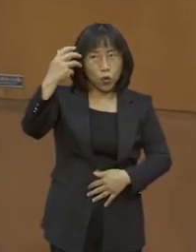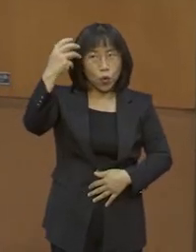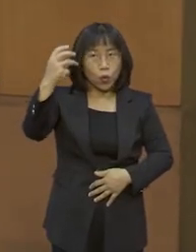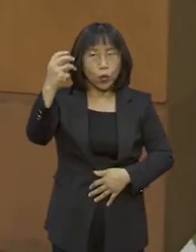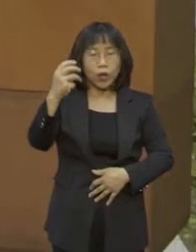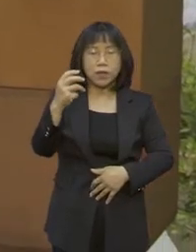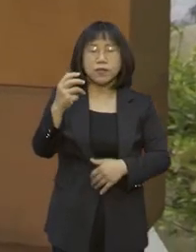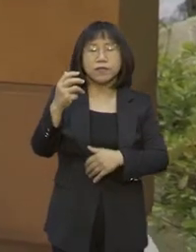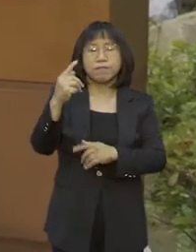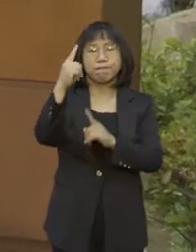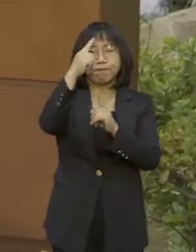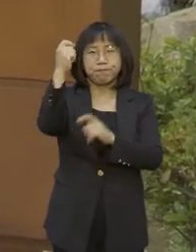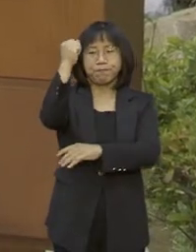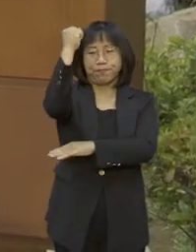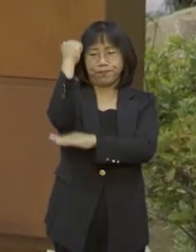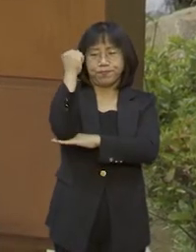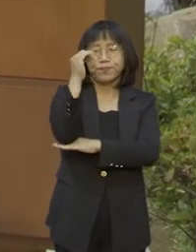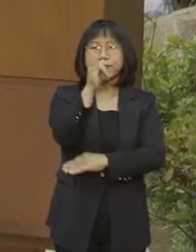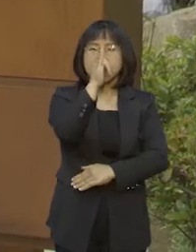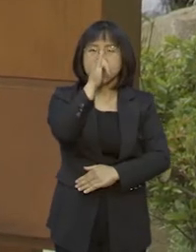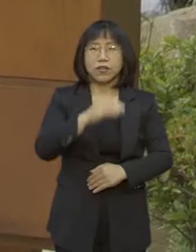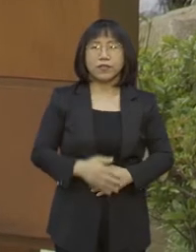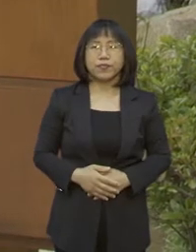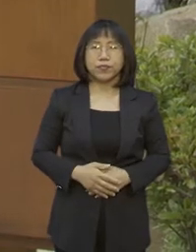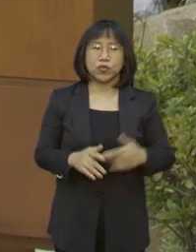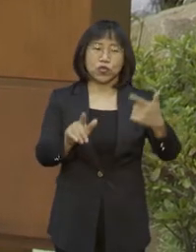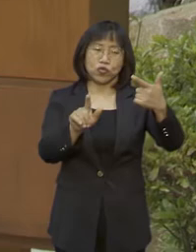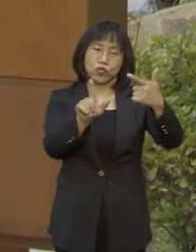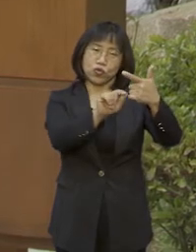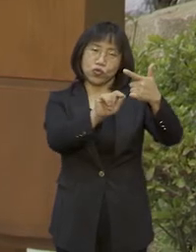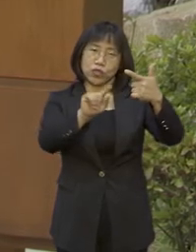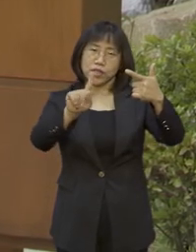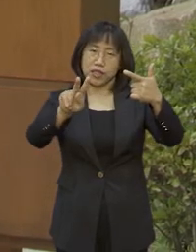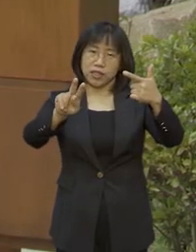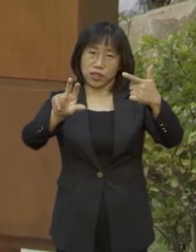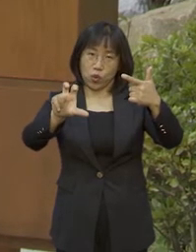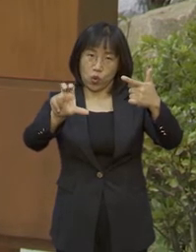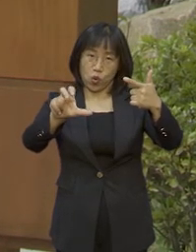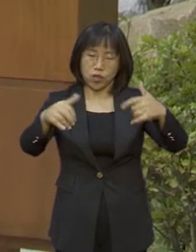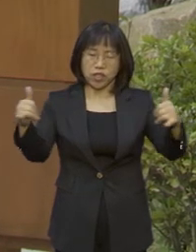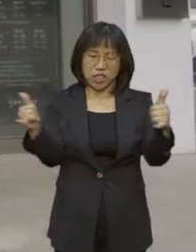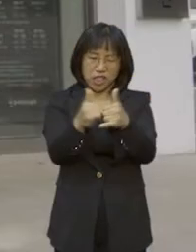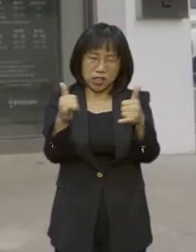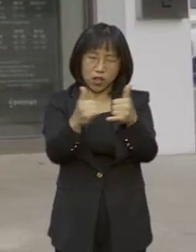6.25 전쟁 시 김포 비행장을 지키던 호곡 영령을 기리기 위해 세워졌습니다.